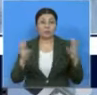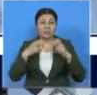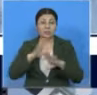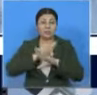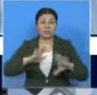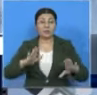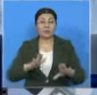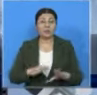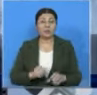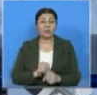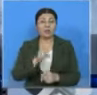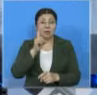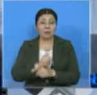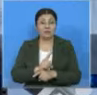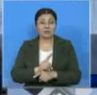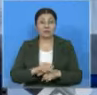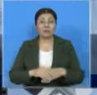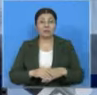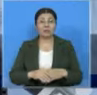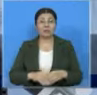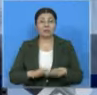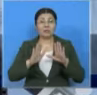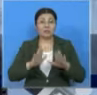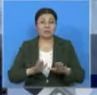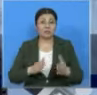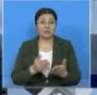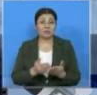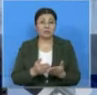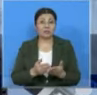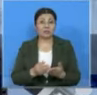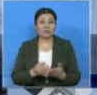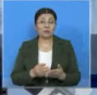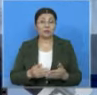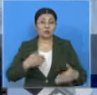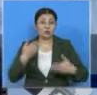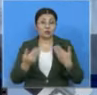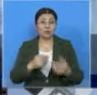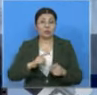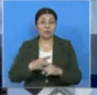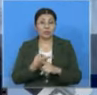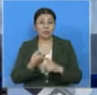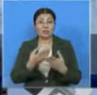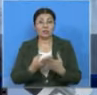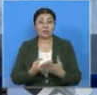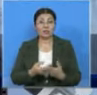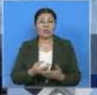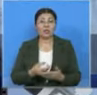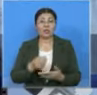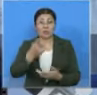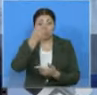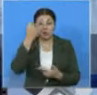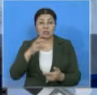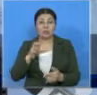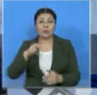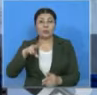орындарда сүңгуге, жүзу шегінен аспау үшін қойылған белгілерден асып жүзуге, техникалық және ескерту белгілерін асып